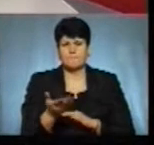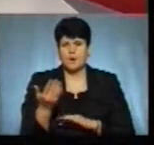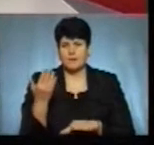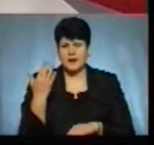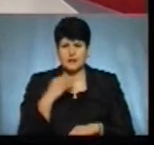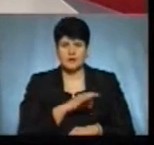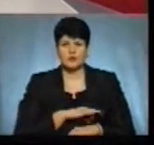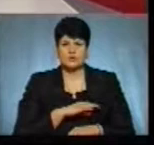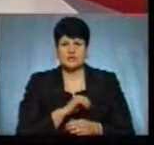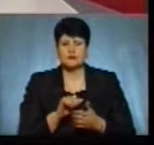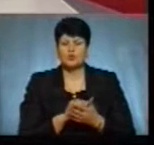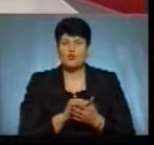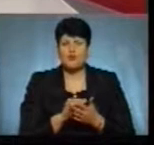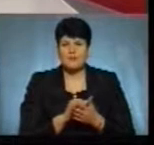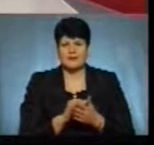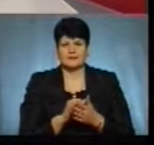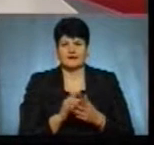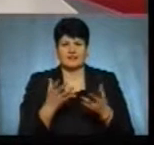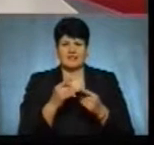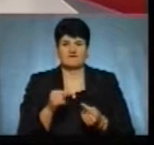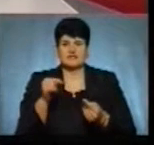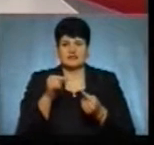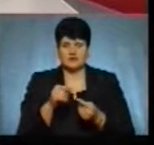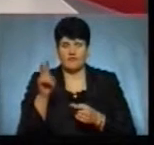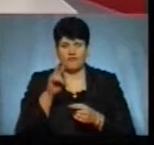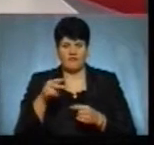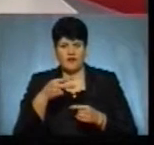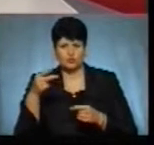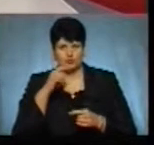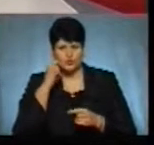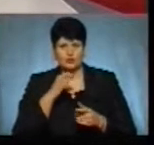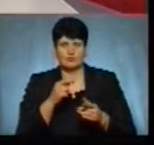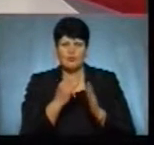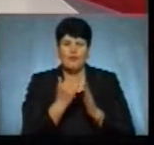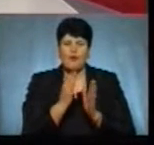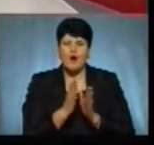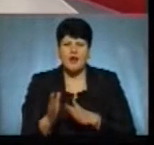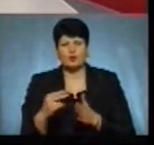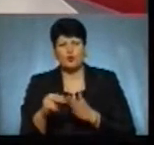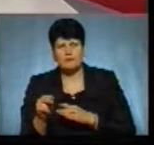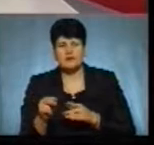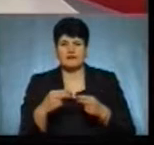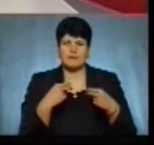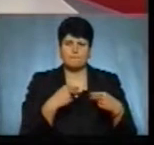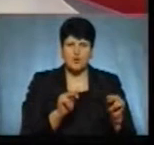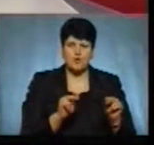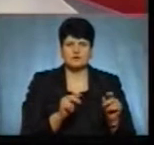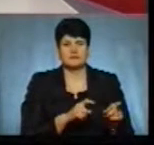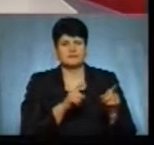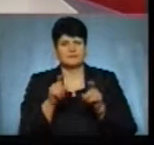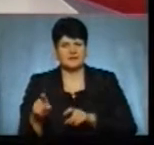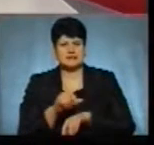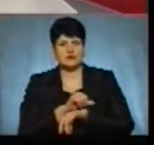попереднім юридичним документом, який регламентував валютну сферу в Україні, тобто порядок купівлі-продажу іноземної валюти, переміщення через митний кордон,